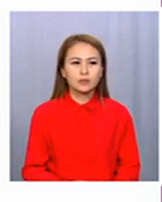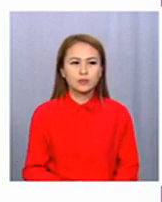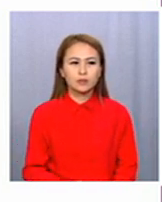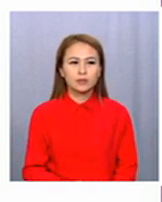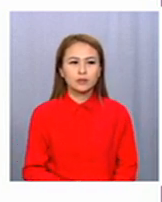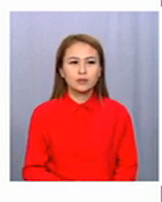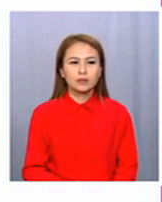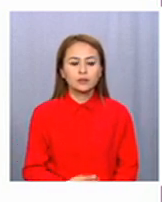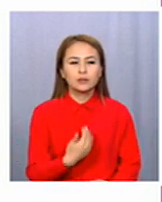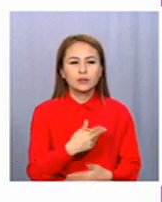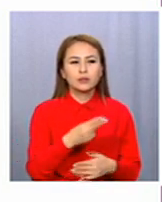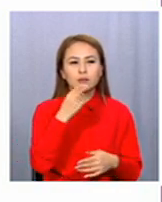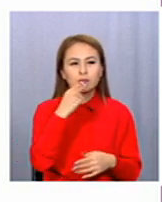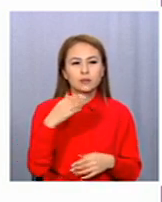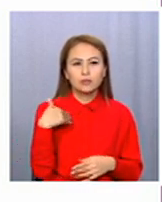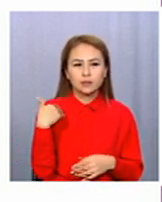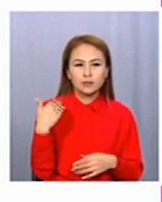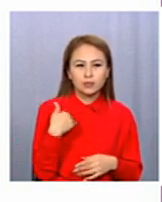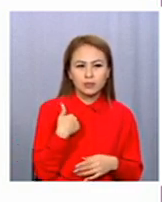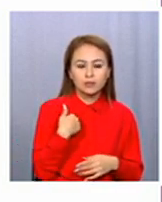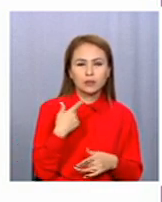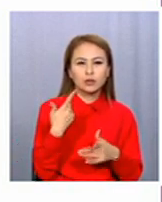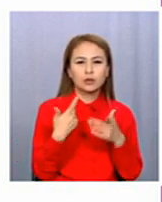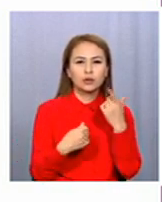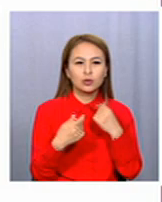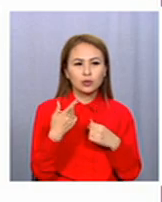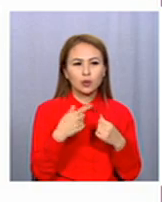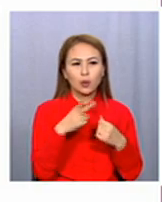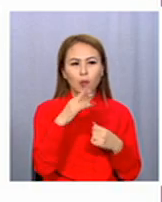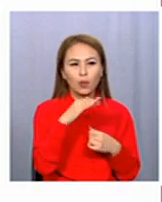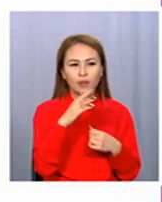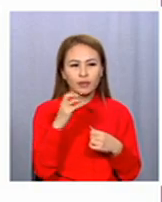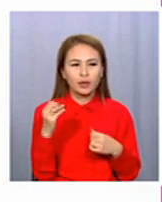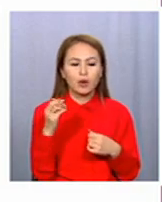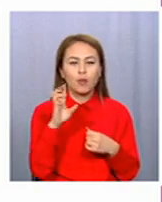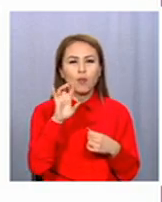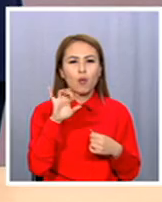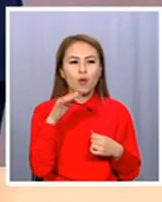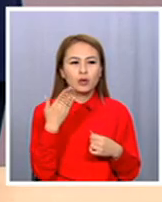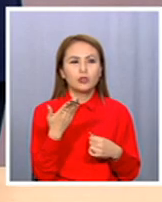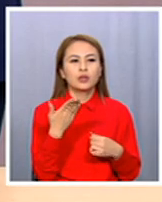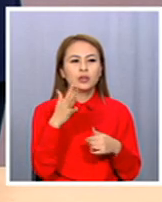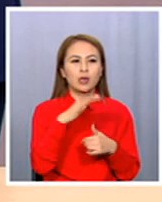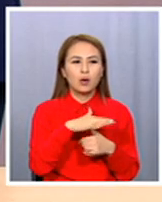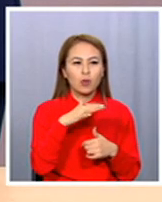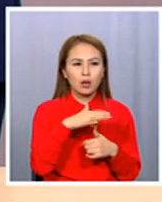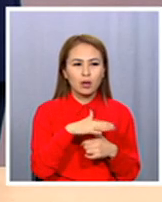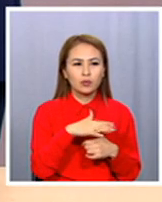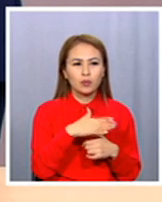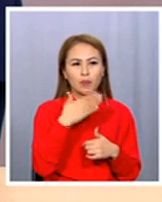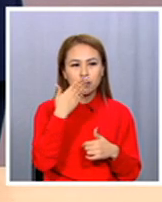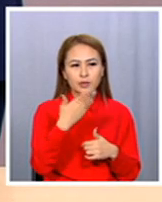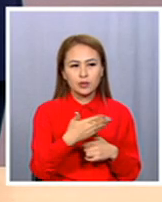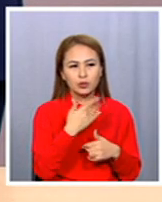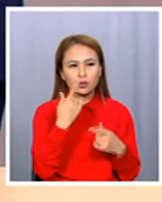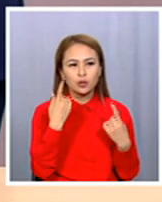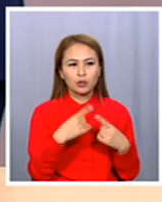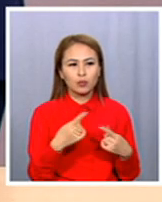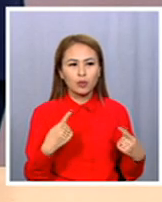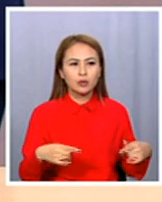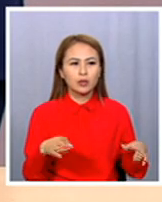салынады. Бұл ыдыста жеміс шырыны, сүтті кофе, борщ, саңырауқұлақ сорпасы,